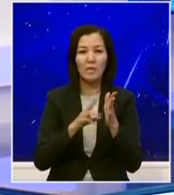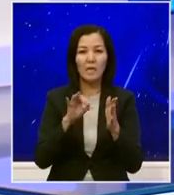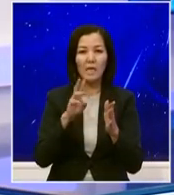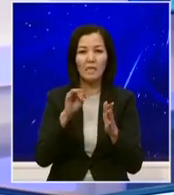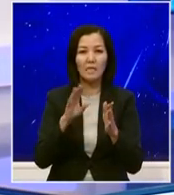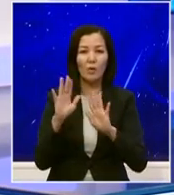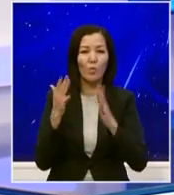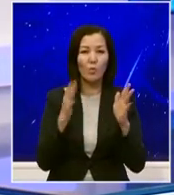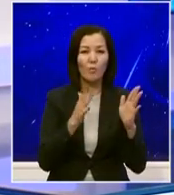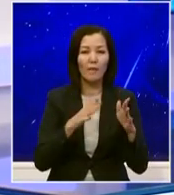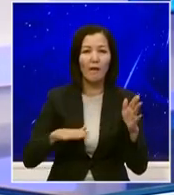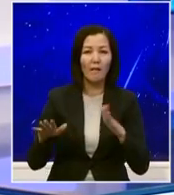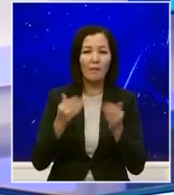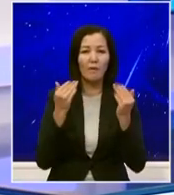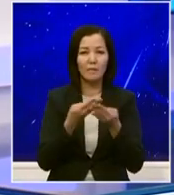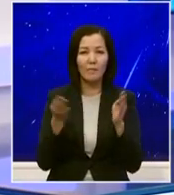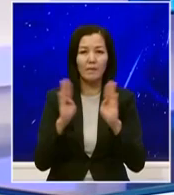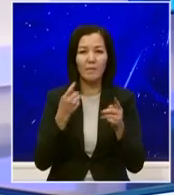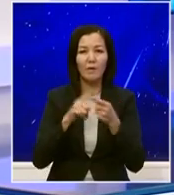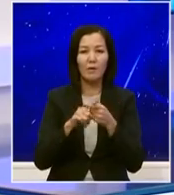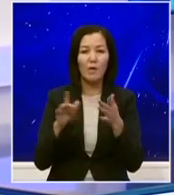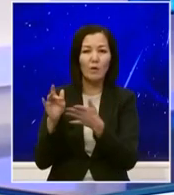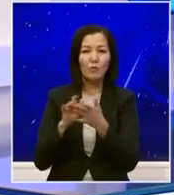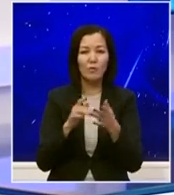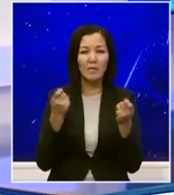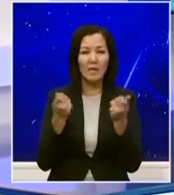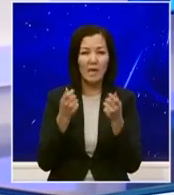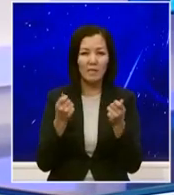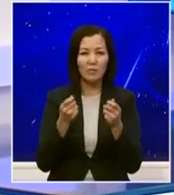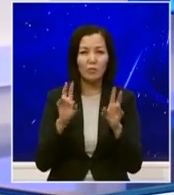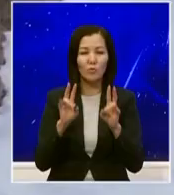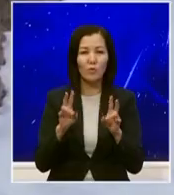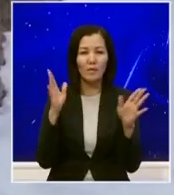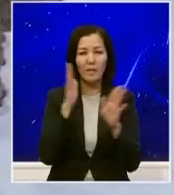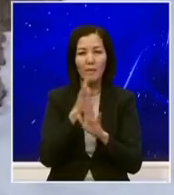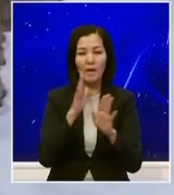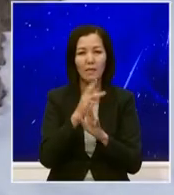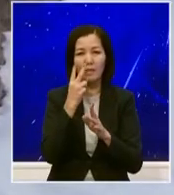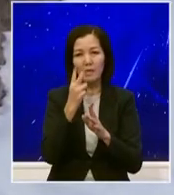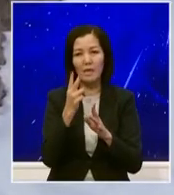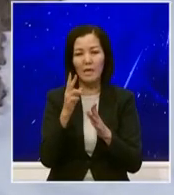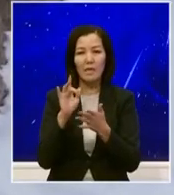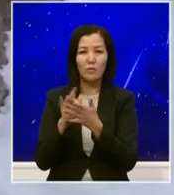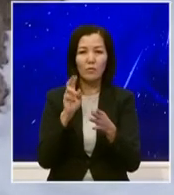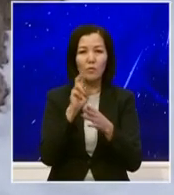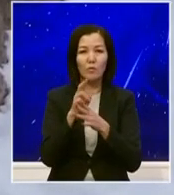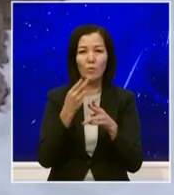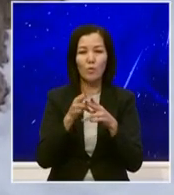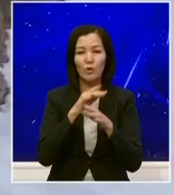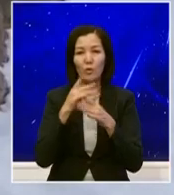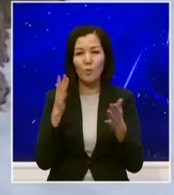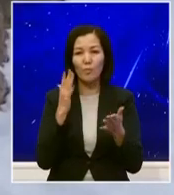есіктегі орман алқабы. Қазір пандемияға байланысты туристер аз, дегенмен тұмса табиғатты тамашалауға келетіндер мүлдем жоқ